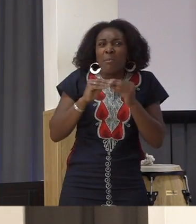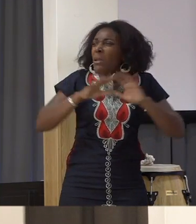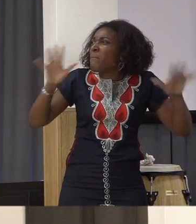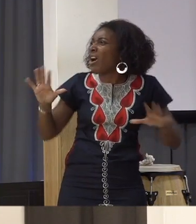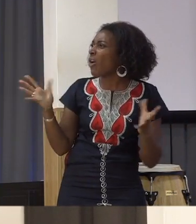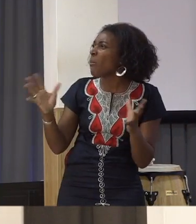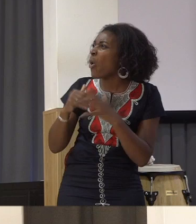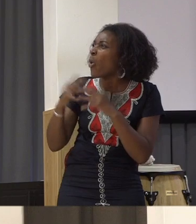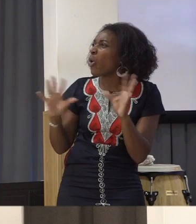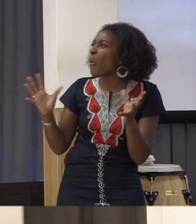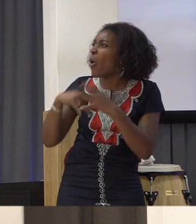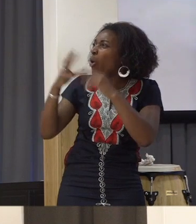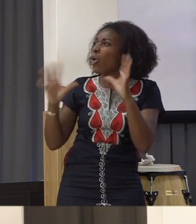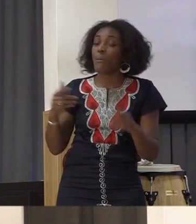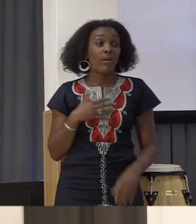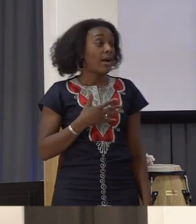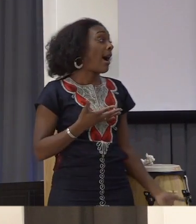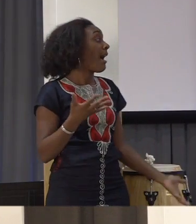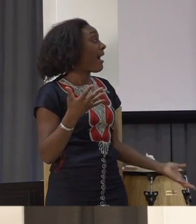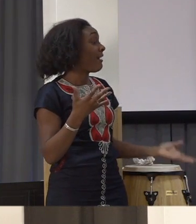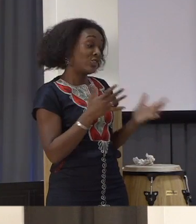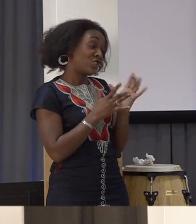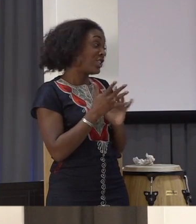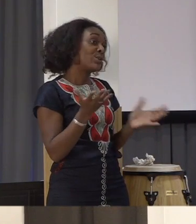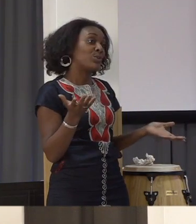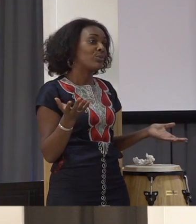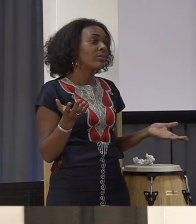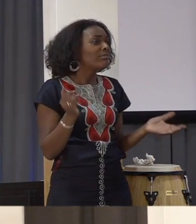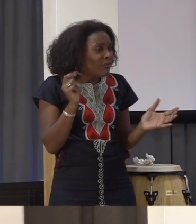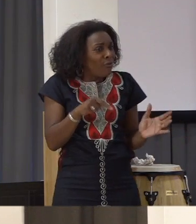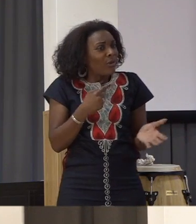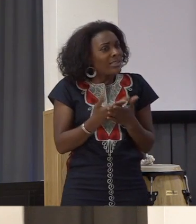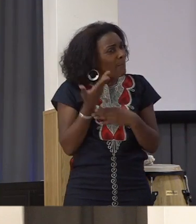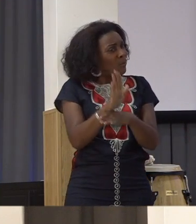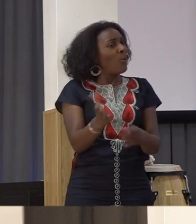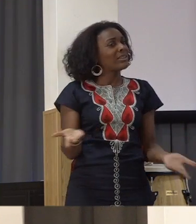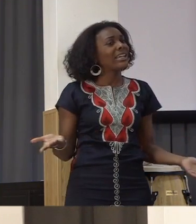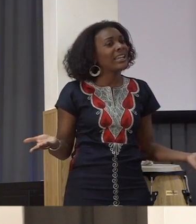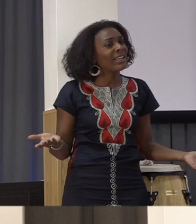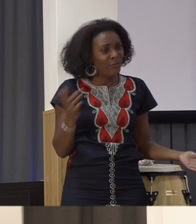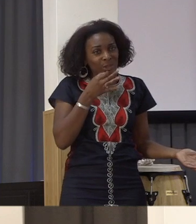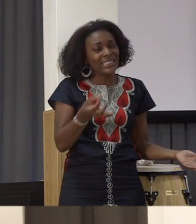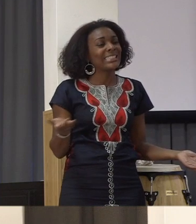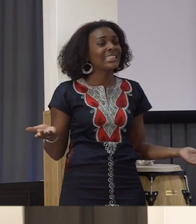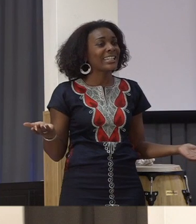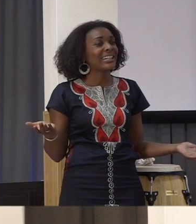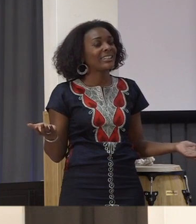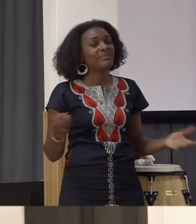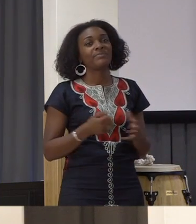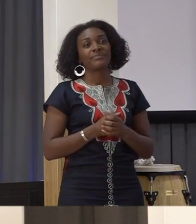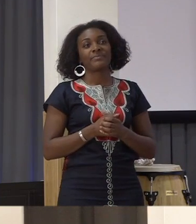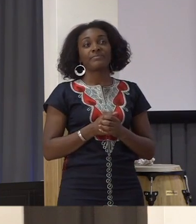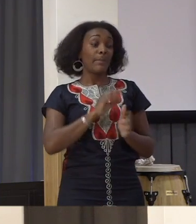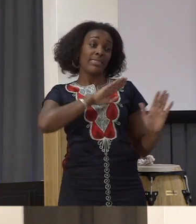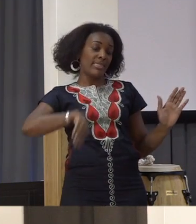Amen. Vis ta joie. Montre ta joie. Elle doit être visible. Vous dire aussi, et ça sera